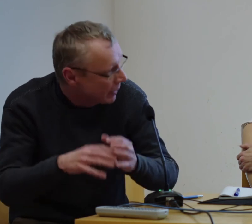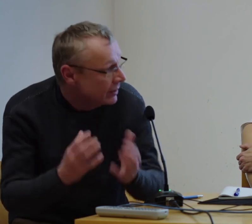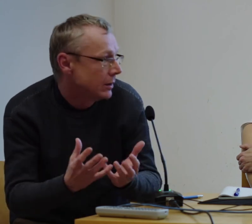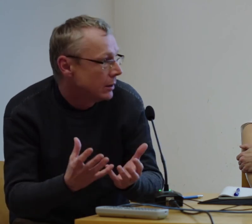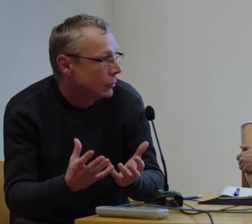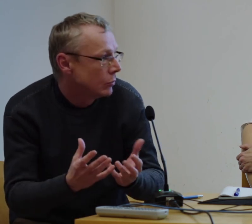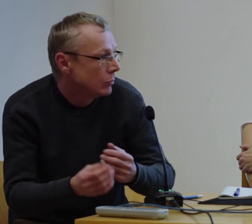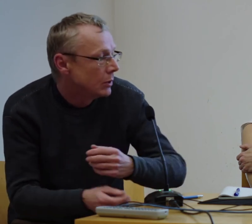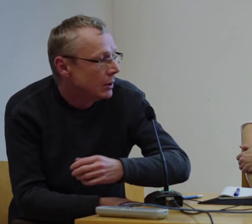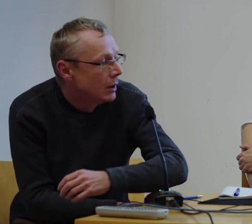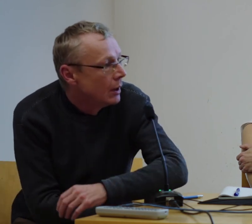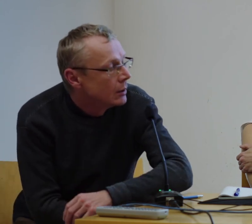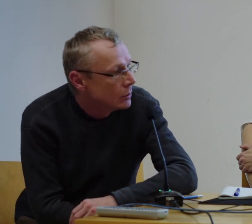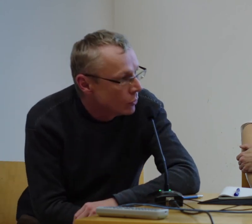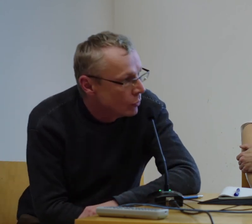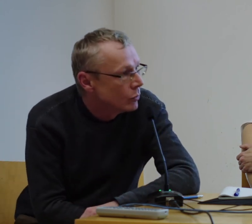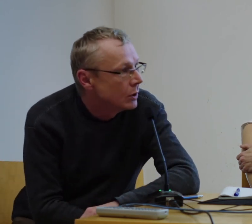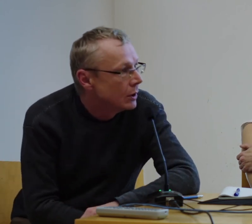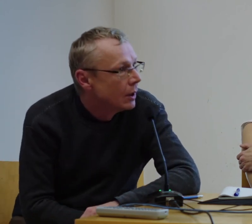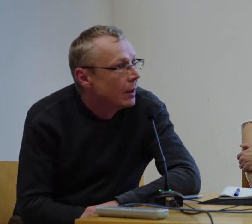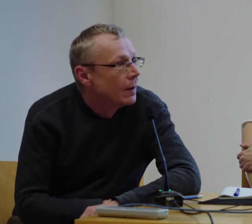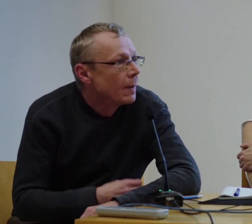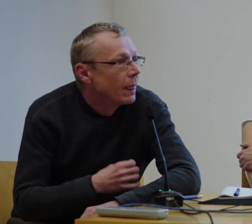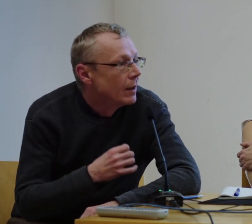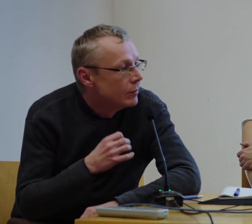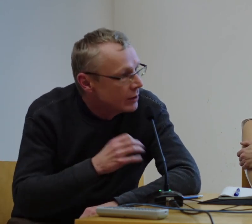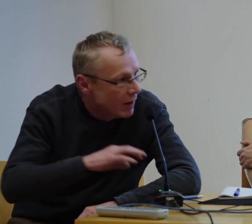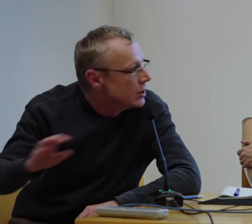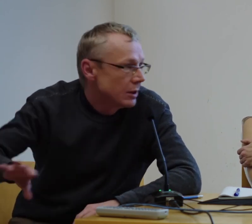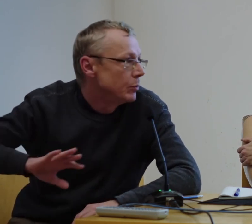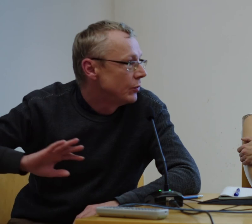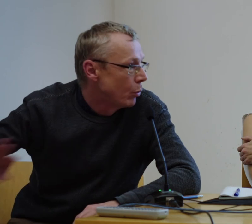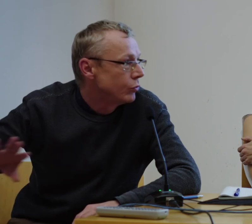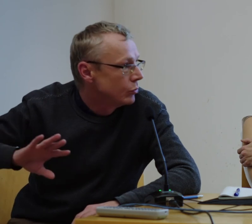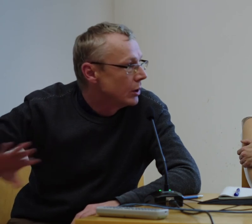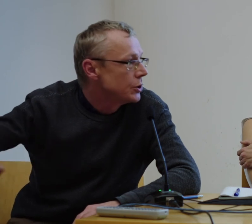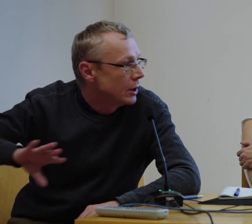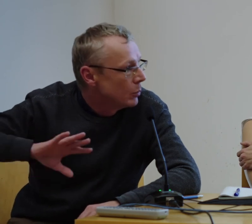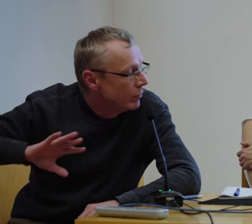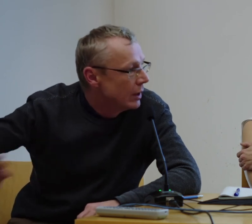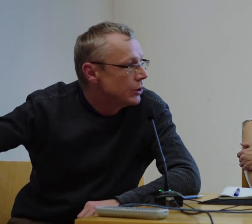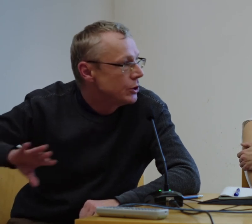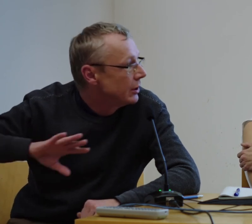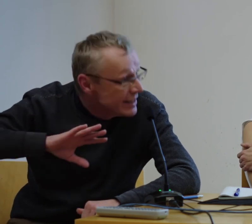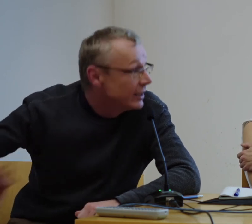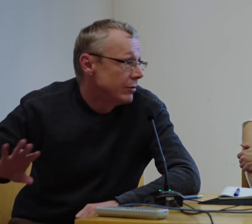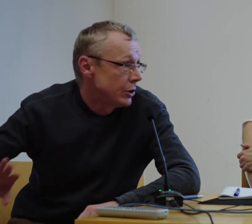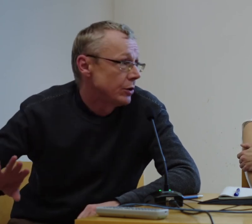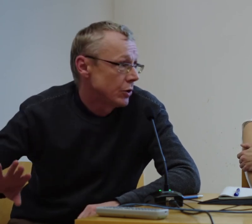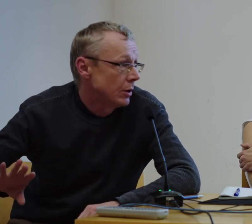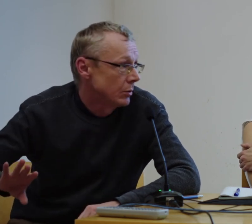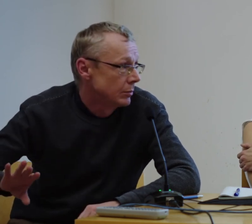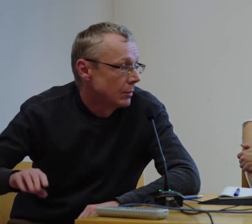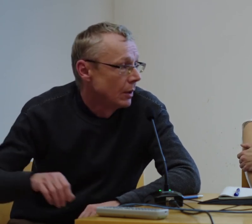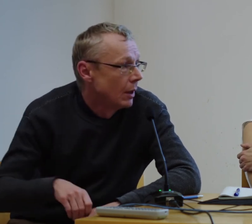jednotce a padne nějaký rozhodnutí, tak to rozhodnutí vytváří jakoby spoustu dalších jakoby vedlejší, nikdy